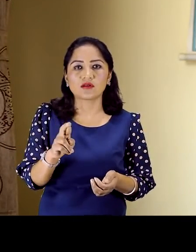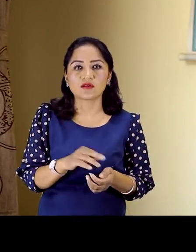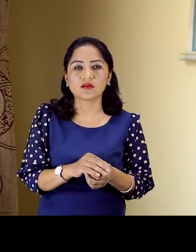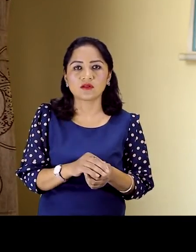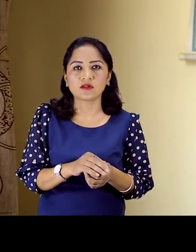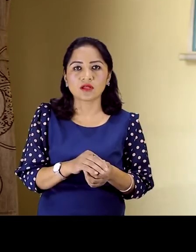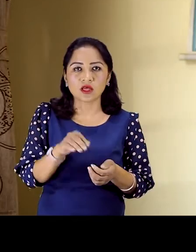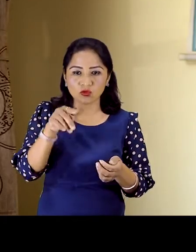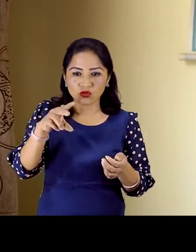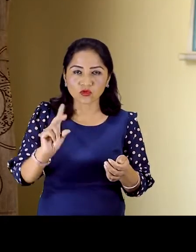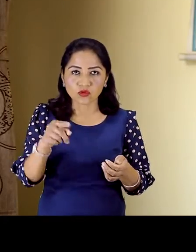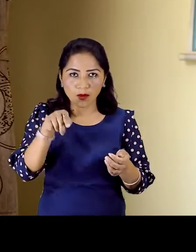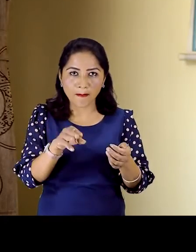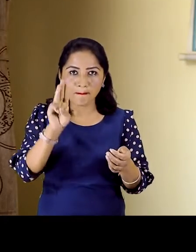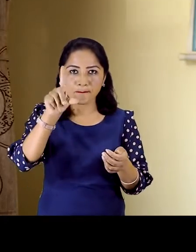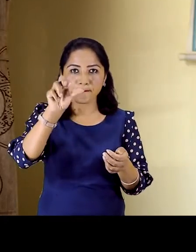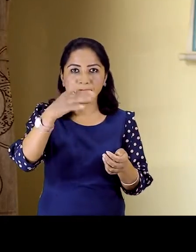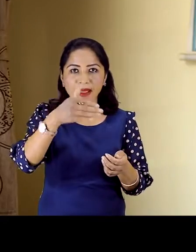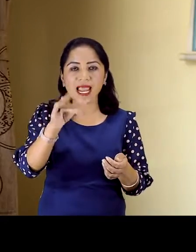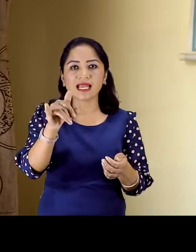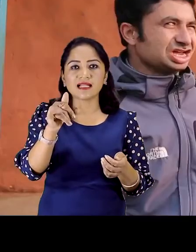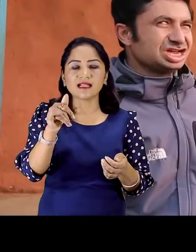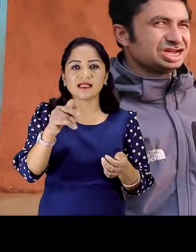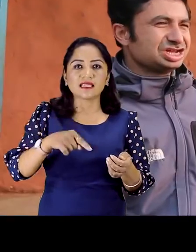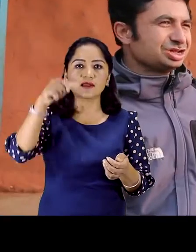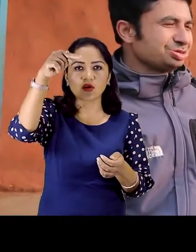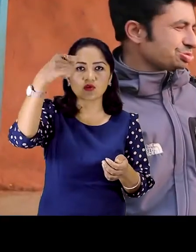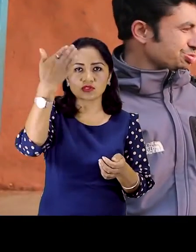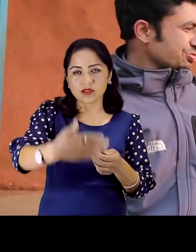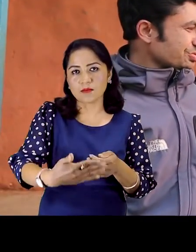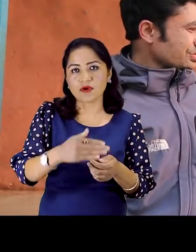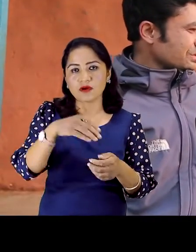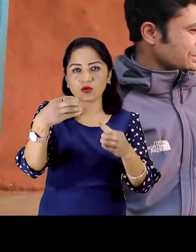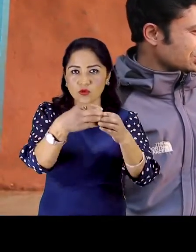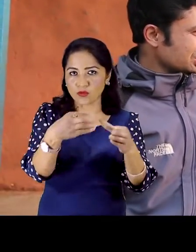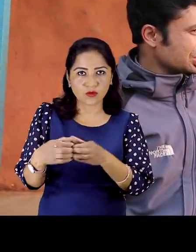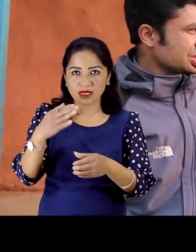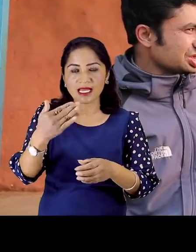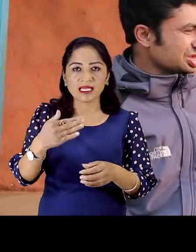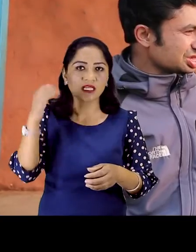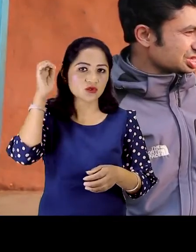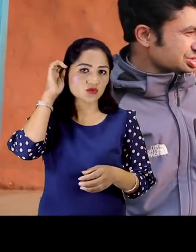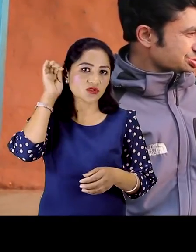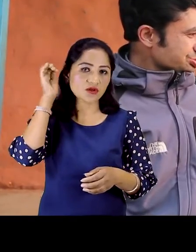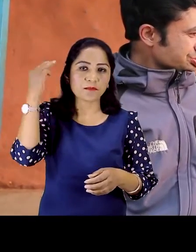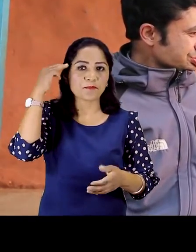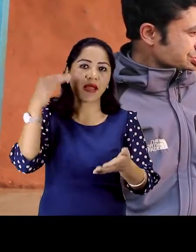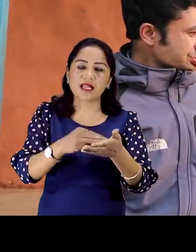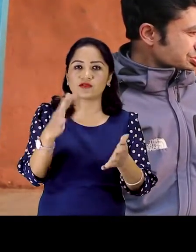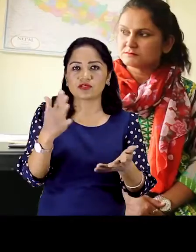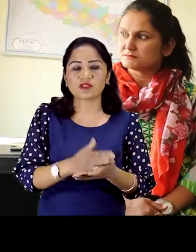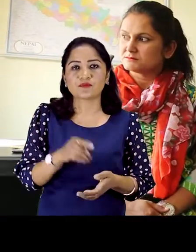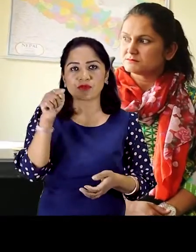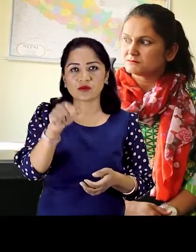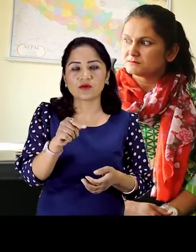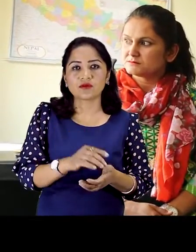यू माल दखी, मोजरेट ग्रूप जुँझ छा, त्यू ग्रूप लेचे हारा फेर मानियो को छाई ना